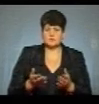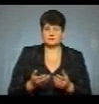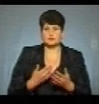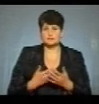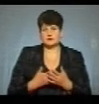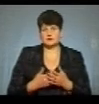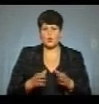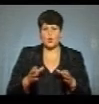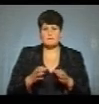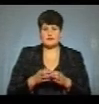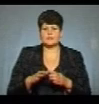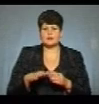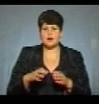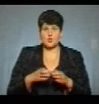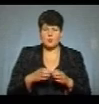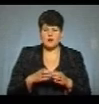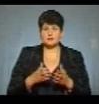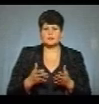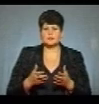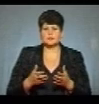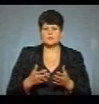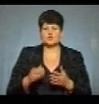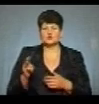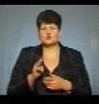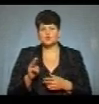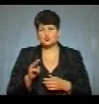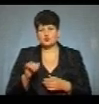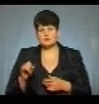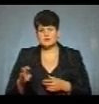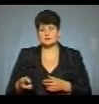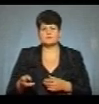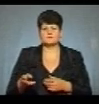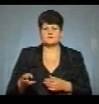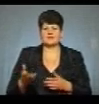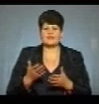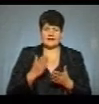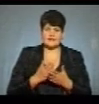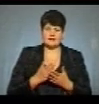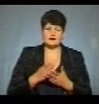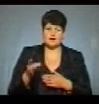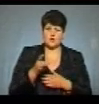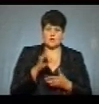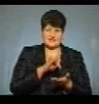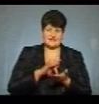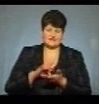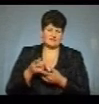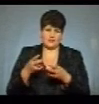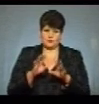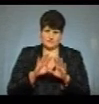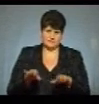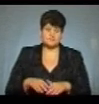наприклад, такі об'єднані територіальні громади, там, як Шумськ, де є обласні районні центри, вони не